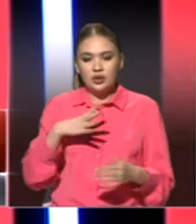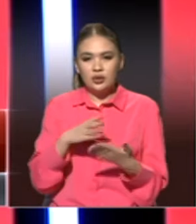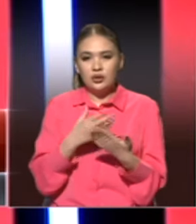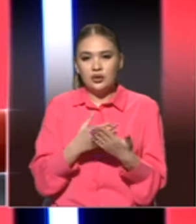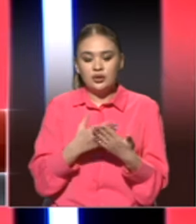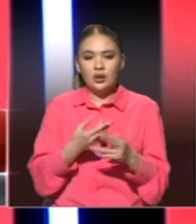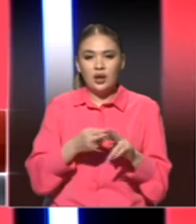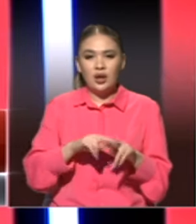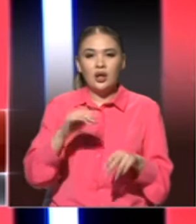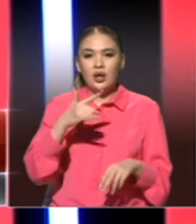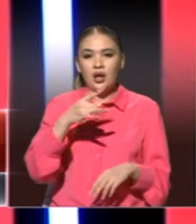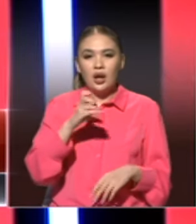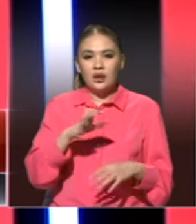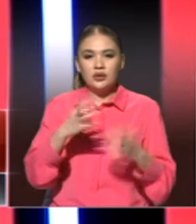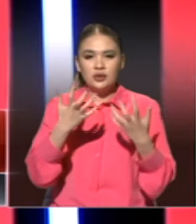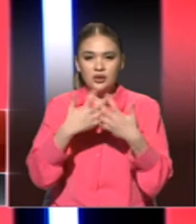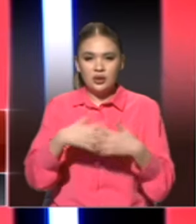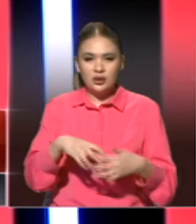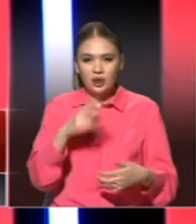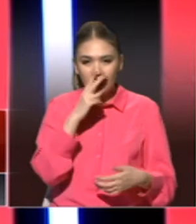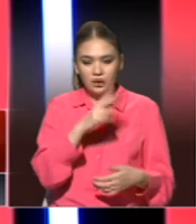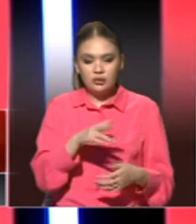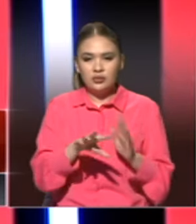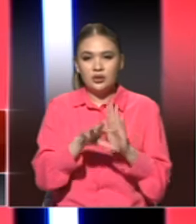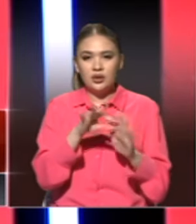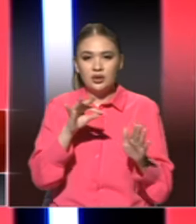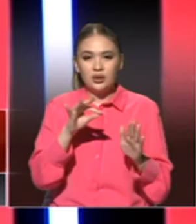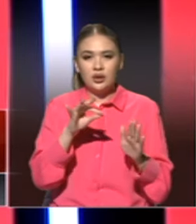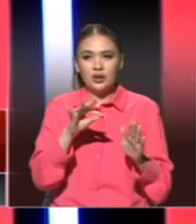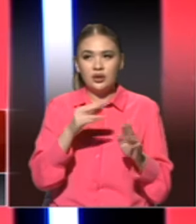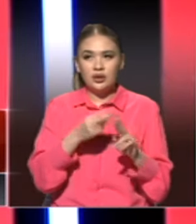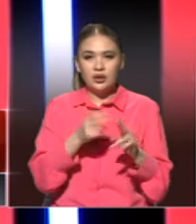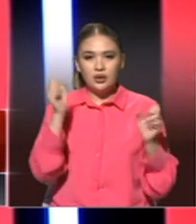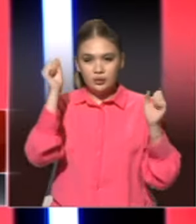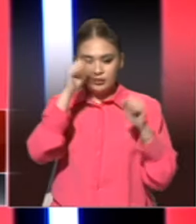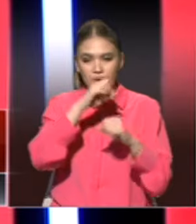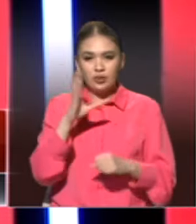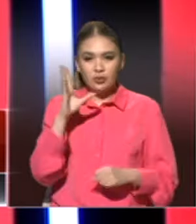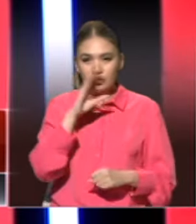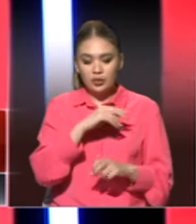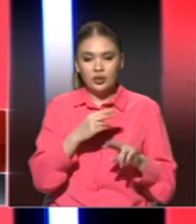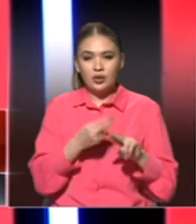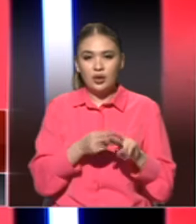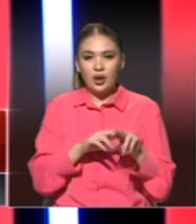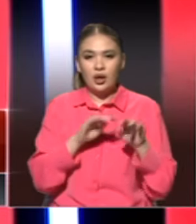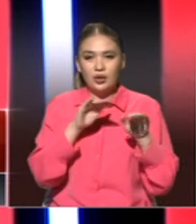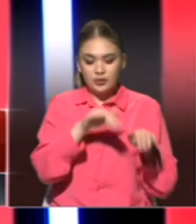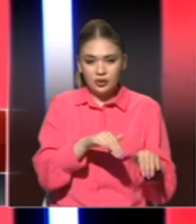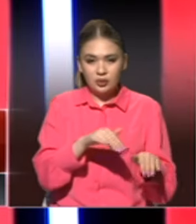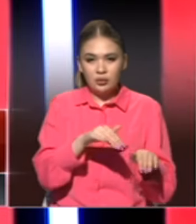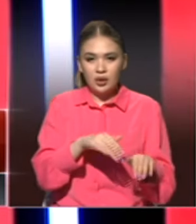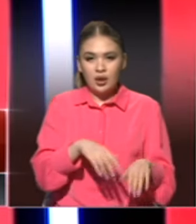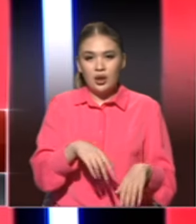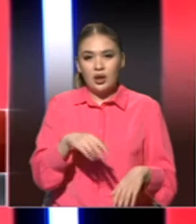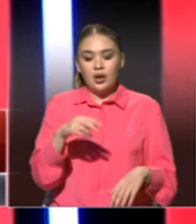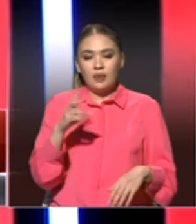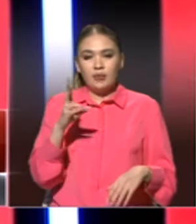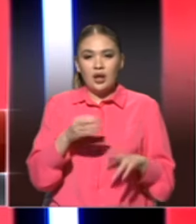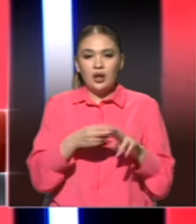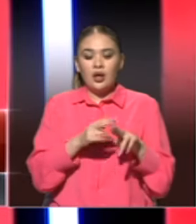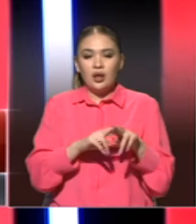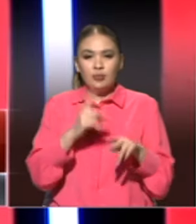гранттың санына қарап түсе салады кейбір оқушылар. Мына жерде мына мамандықта грант көп екен дейді, соған түседі. Бірақ мысалға бір университеттің